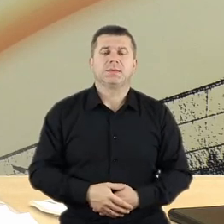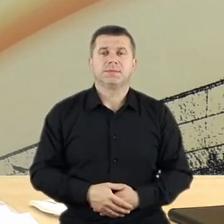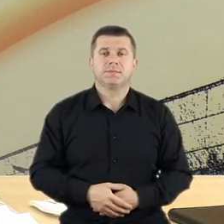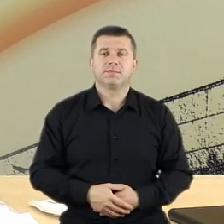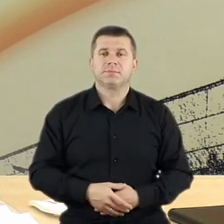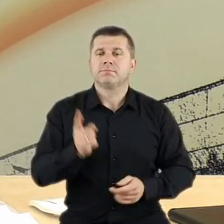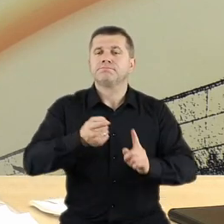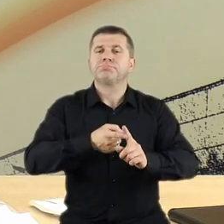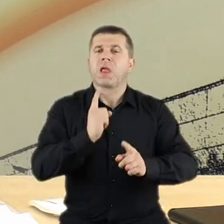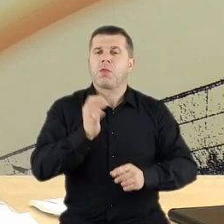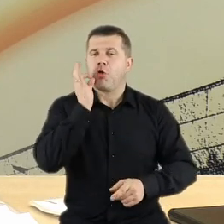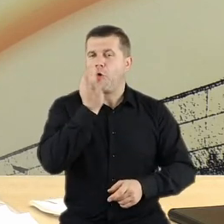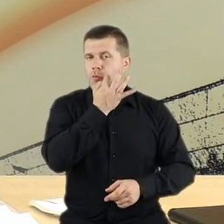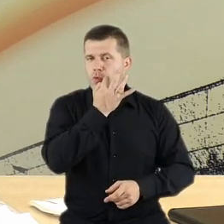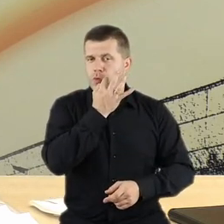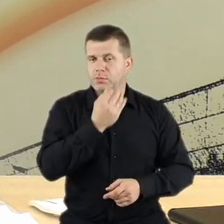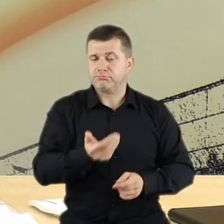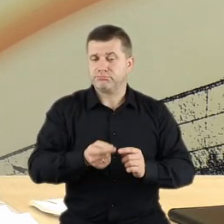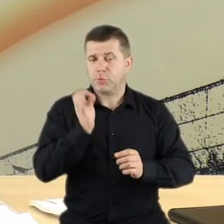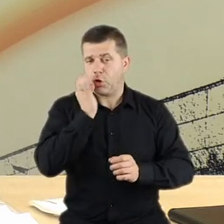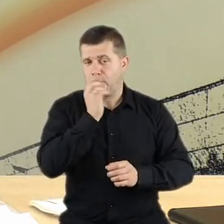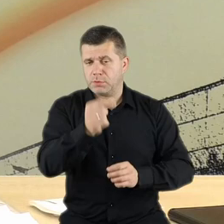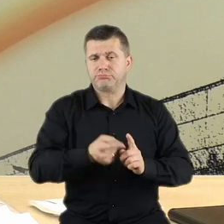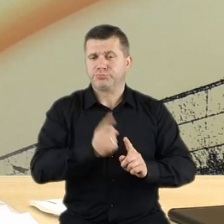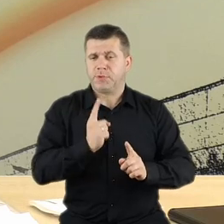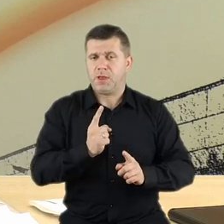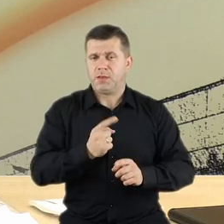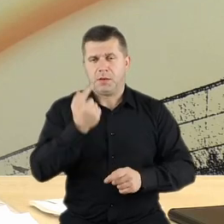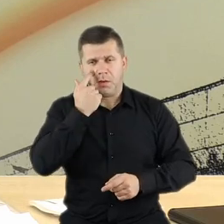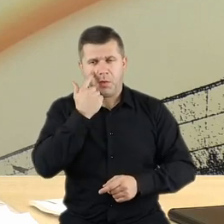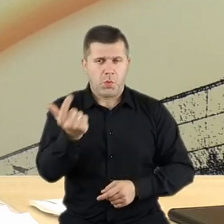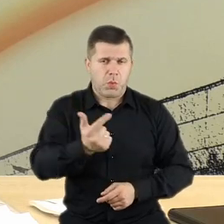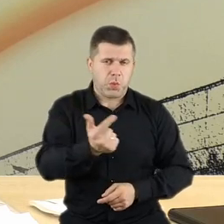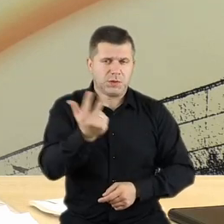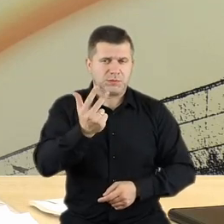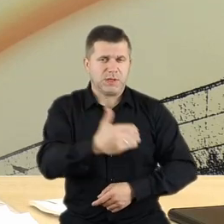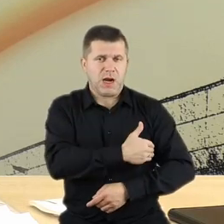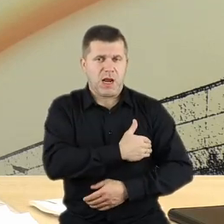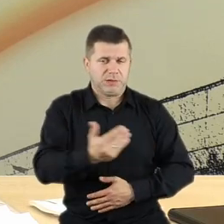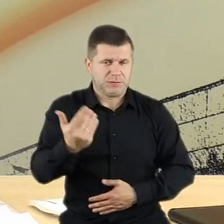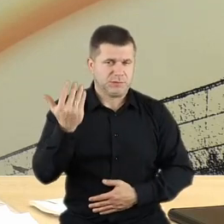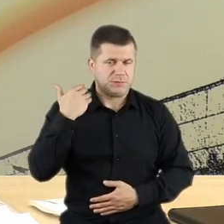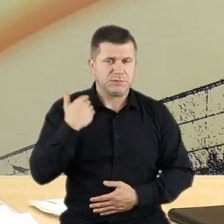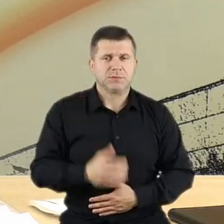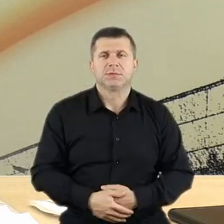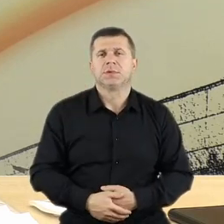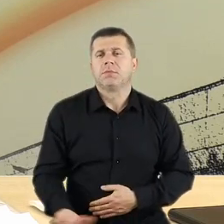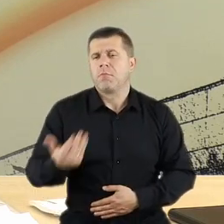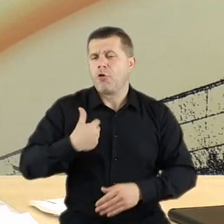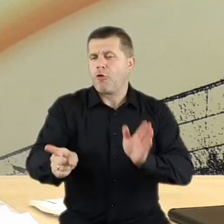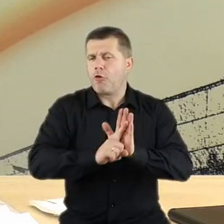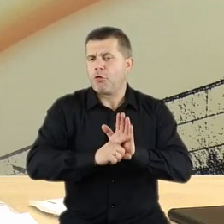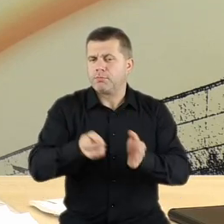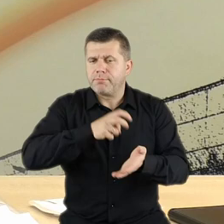komunią jak się do komunii szło no to była chyba druga czy trzecia klasa wtedy i chodziliśmy pieszo